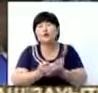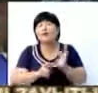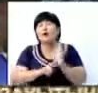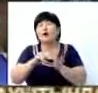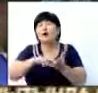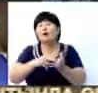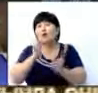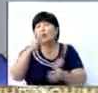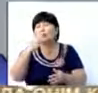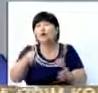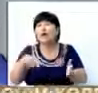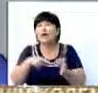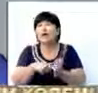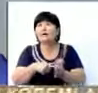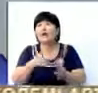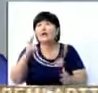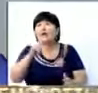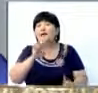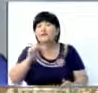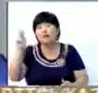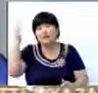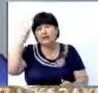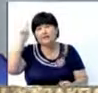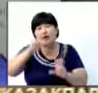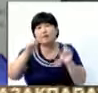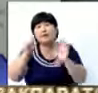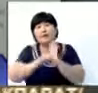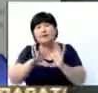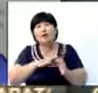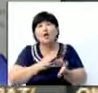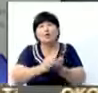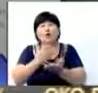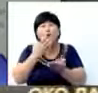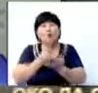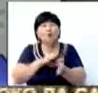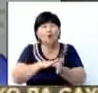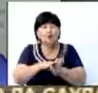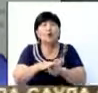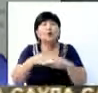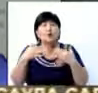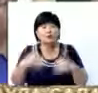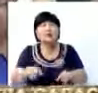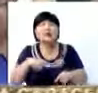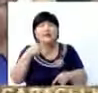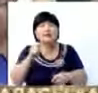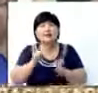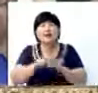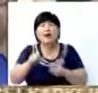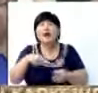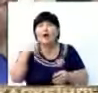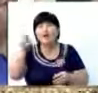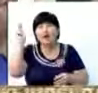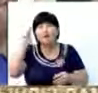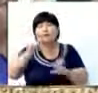жоба 4 жылдан бері қаламыздағы Назарбаев зияткерлік мектебінде сынынан өткен. Жүйе өз-өзін толық ақтады дейді сарапшылар. Енді аталмыш